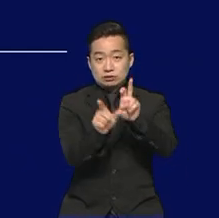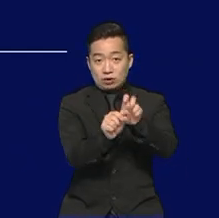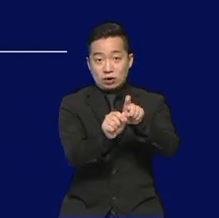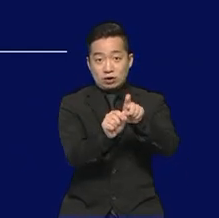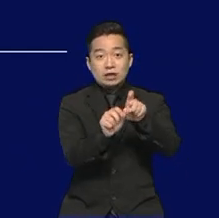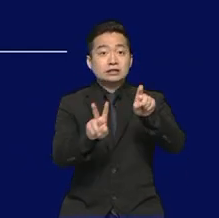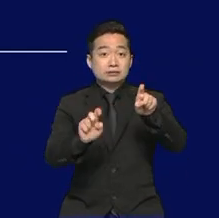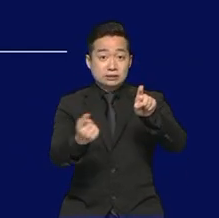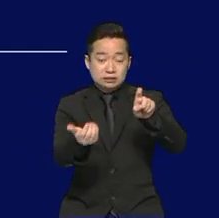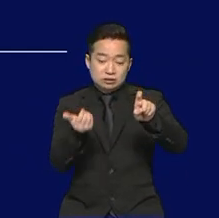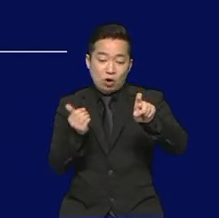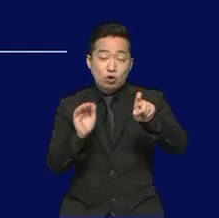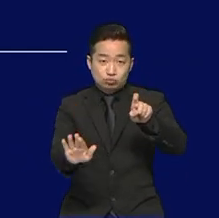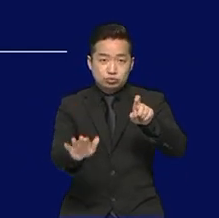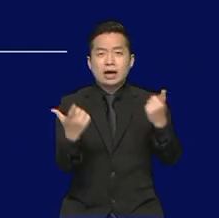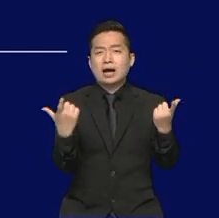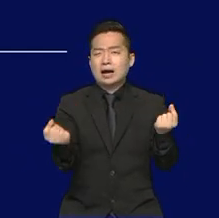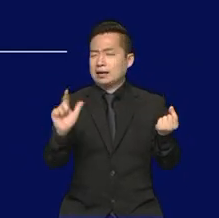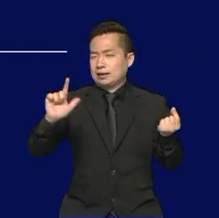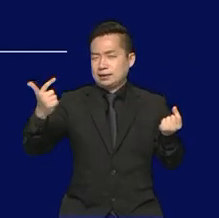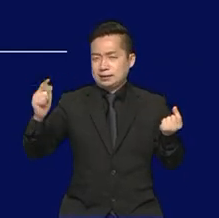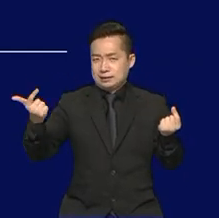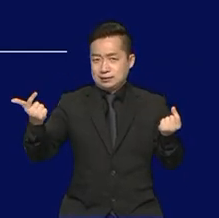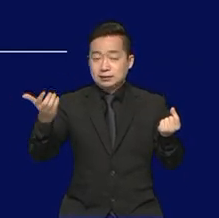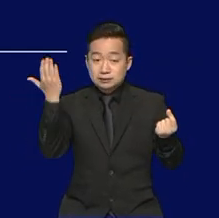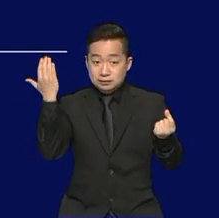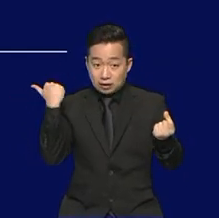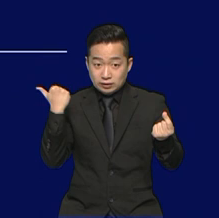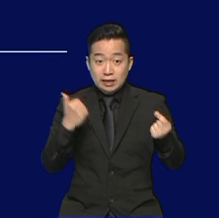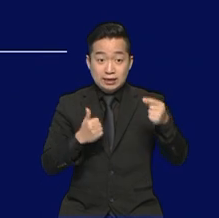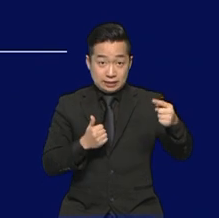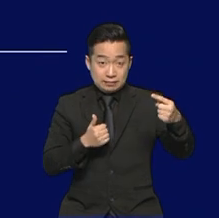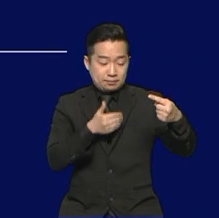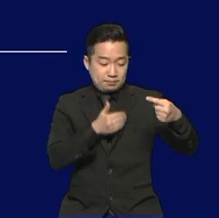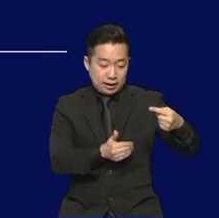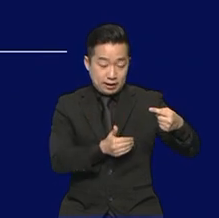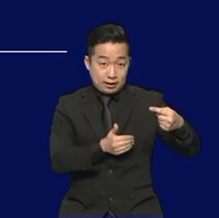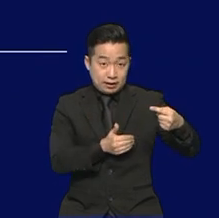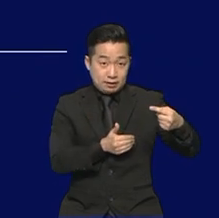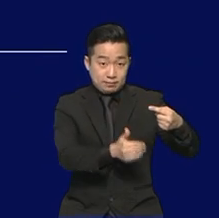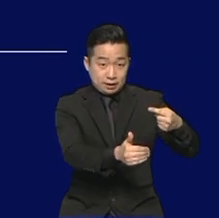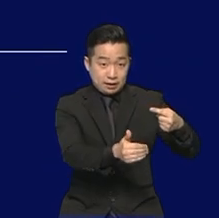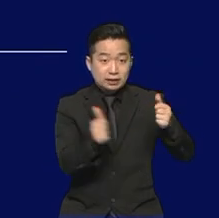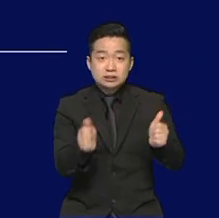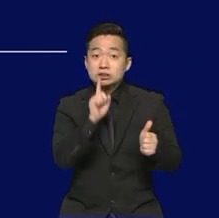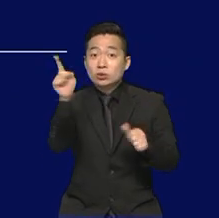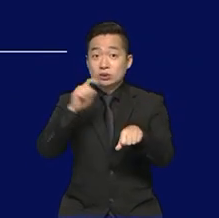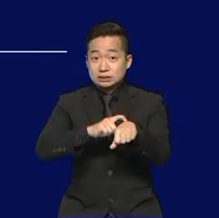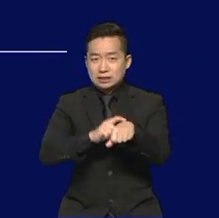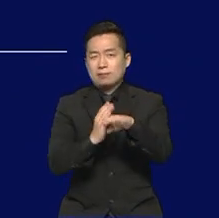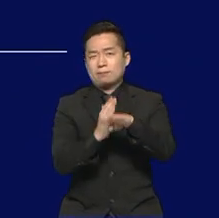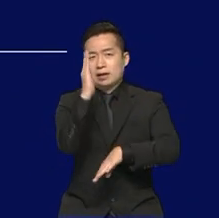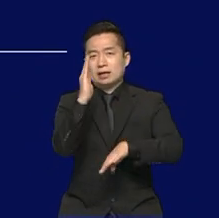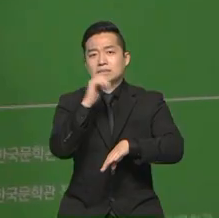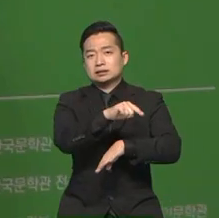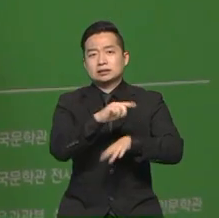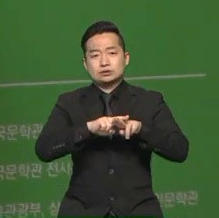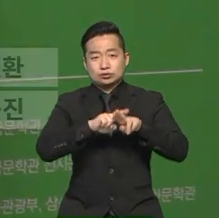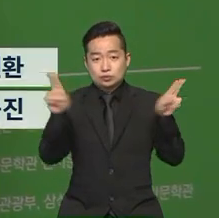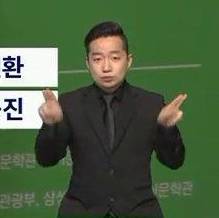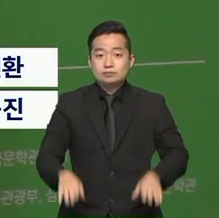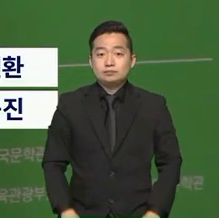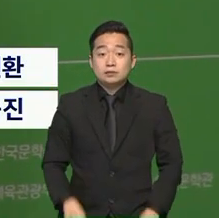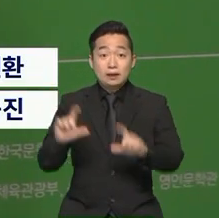같은 범행으로 볼 수 없다며 그 이전 1단계 시기는 공소시효가 완성됐다는 면소 판결을 했습니다.